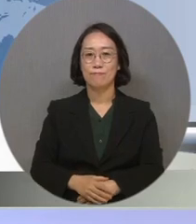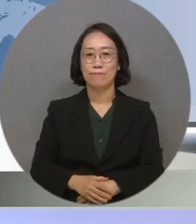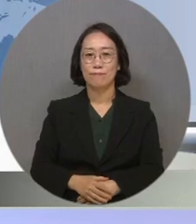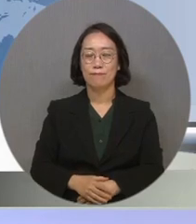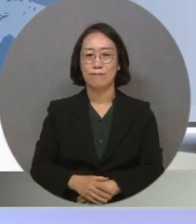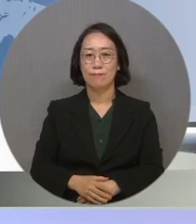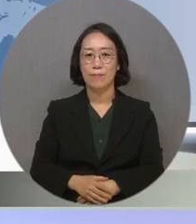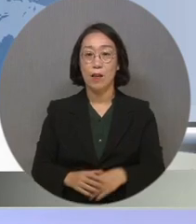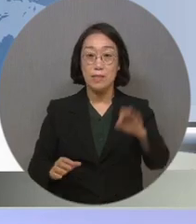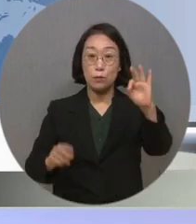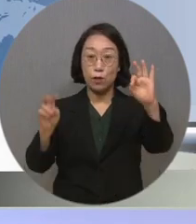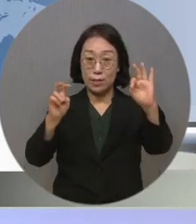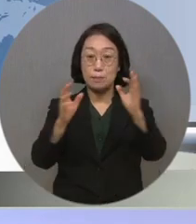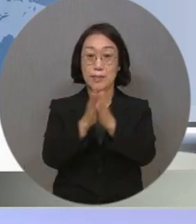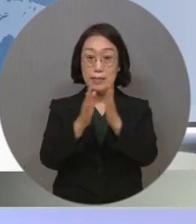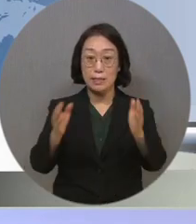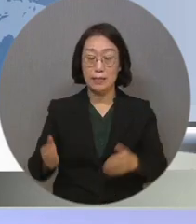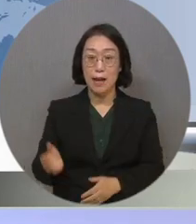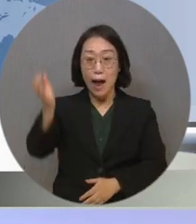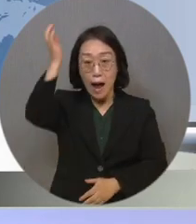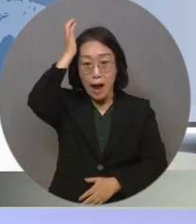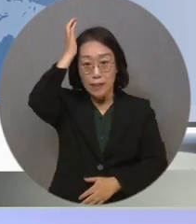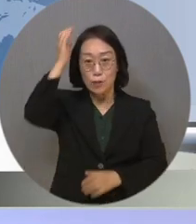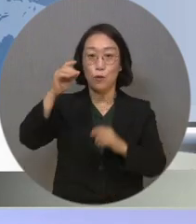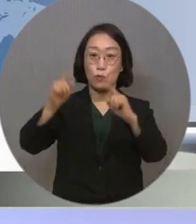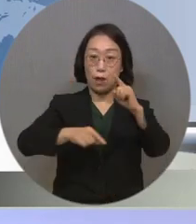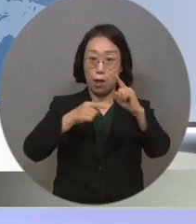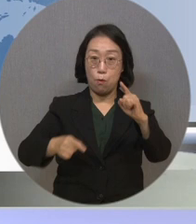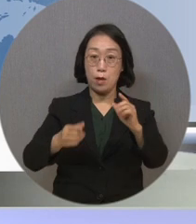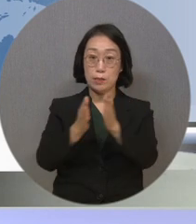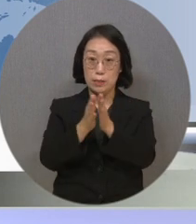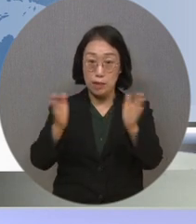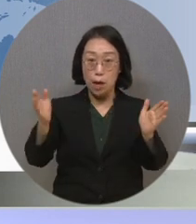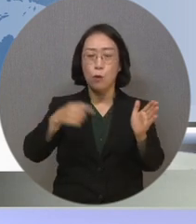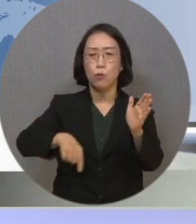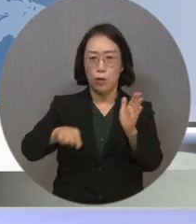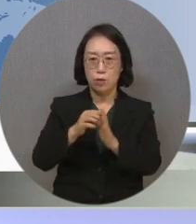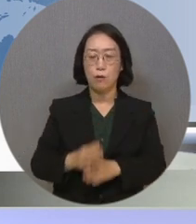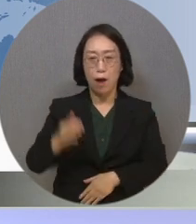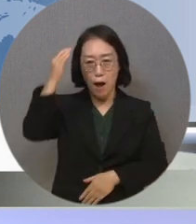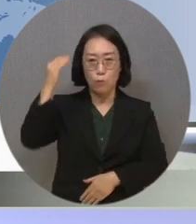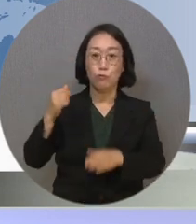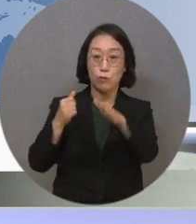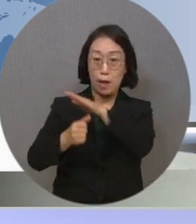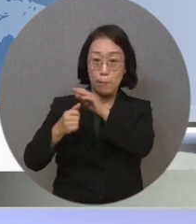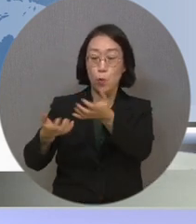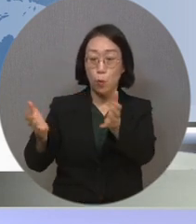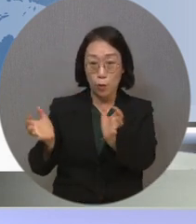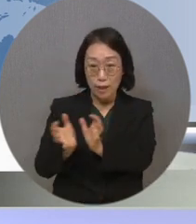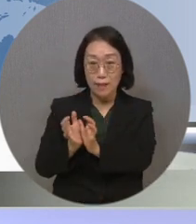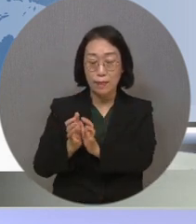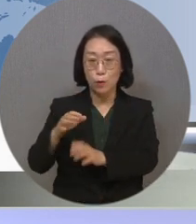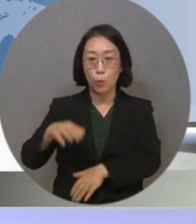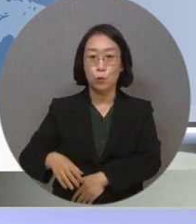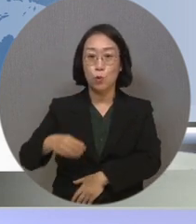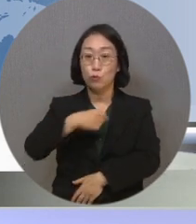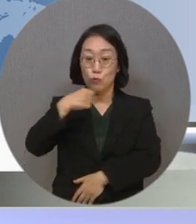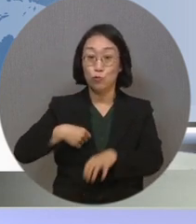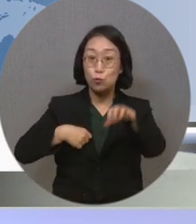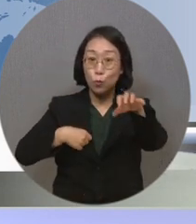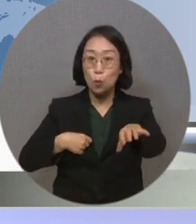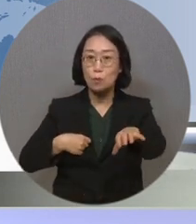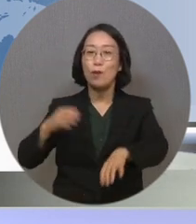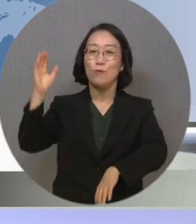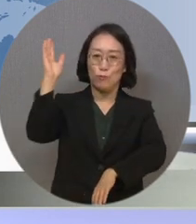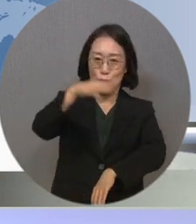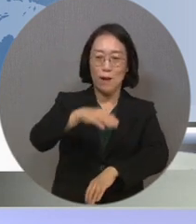20일 개막하는 2022 항저우 장애인 아시아 경기대회를 위해 대한민국 선수단이 결전지인 중국 항저우로